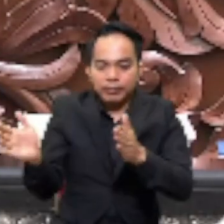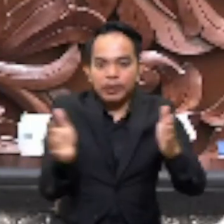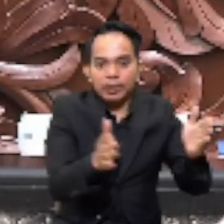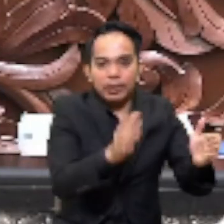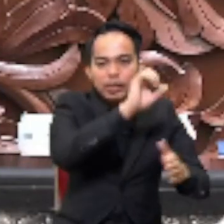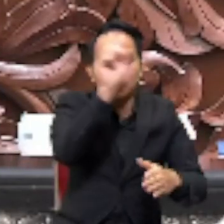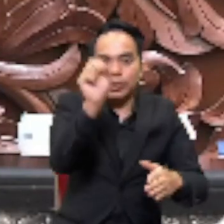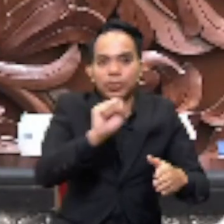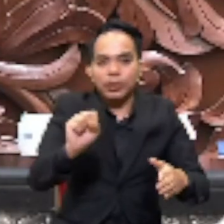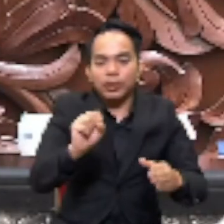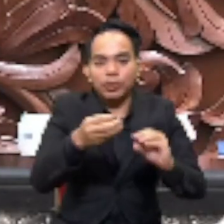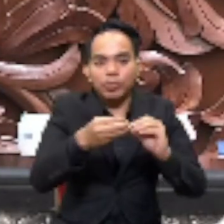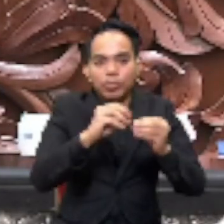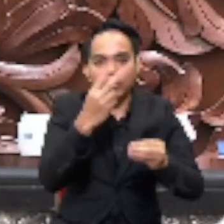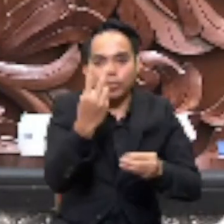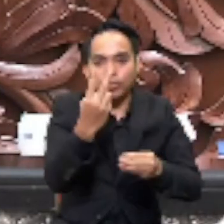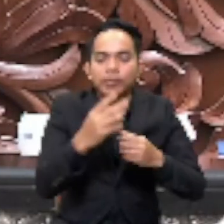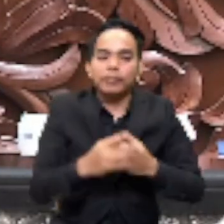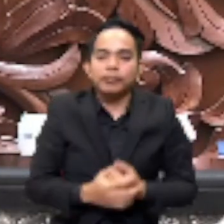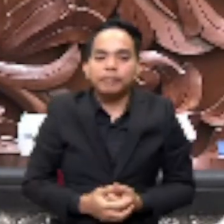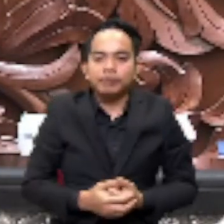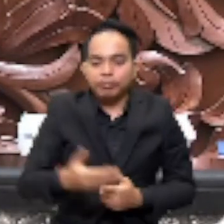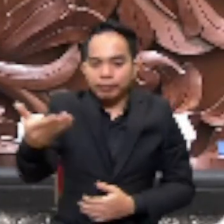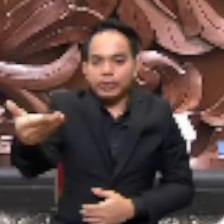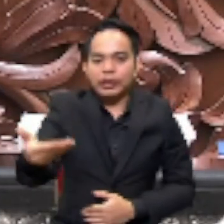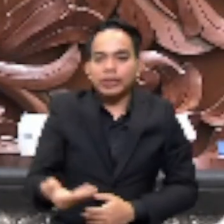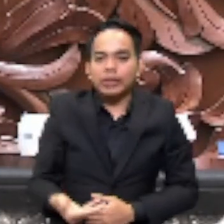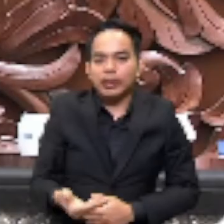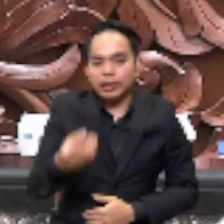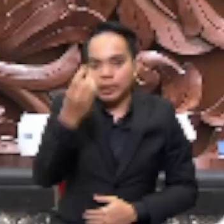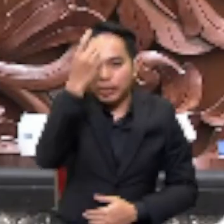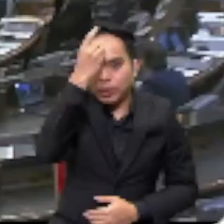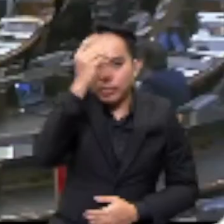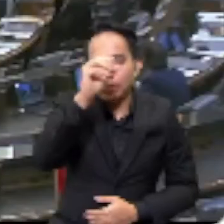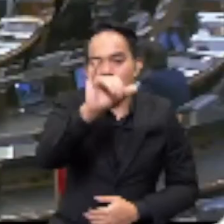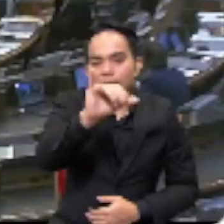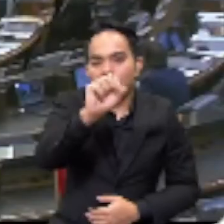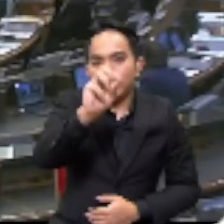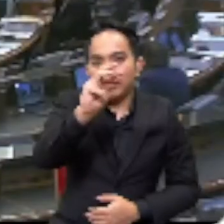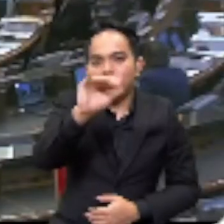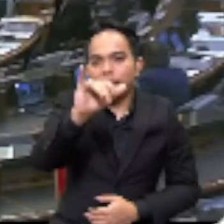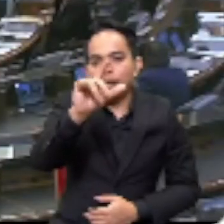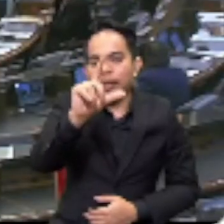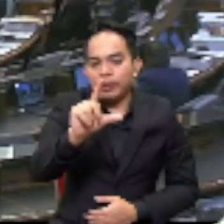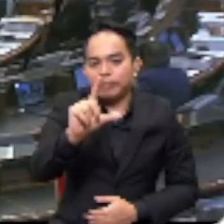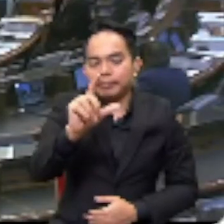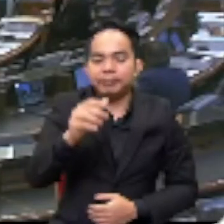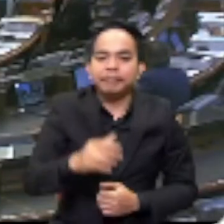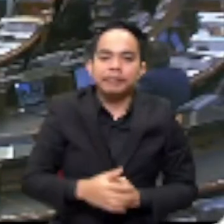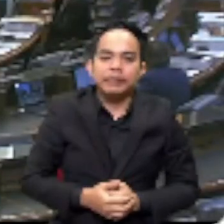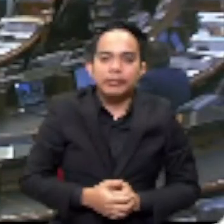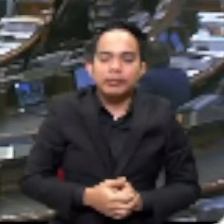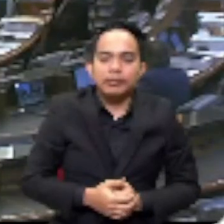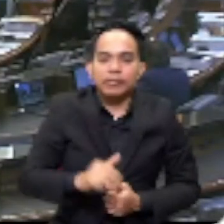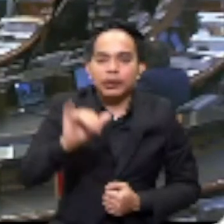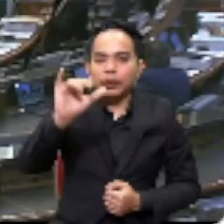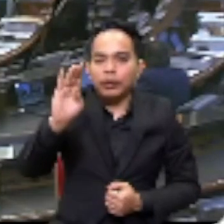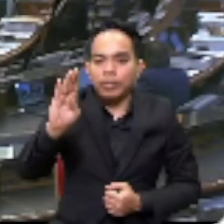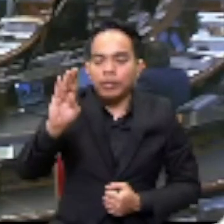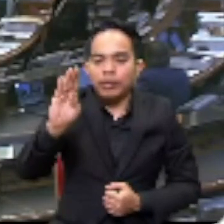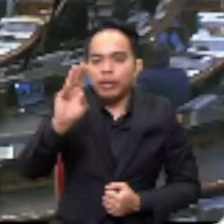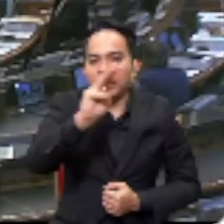yang kedua saya mempersilakan Datuk Seri Haji Ismail bin Haji Abdul mutalib yang berhormat